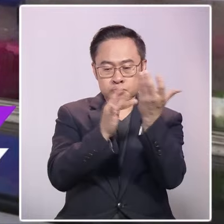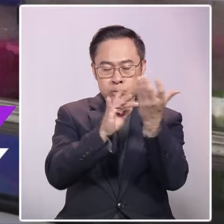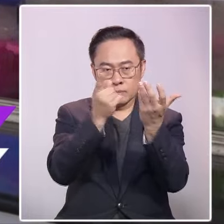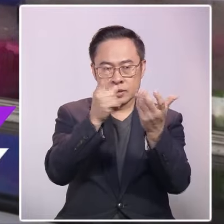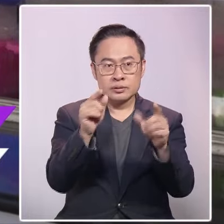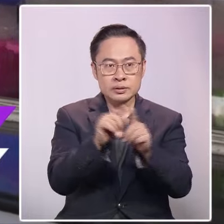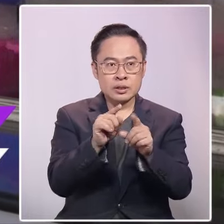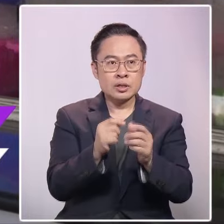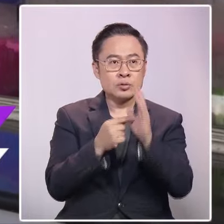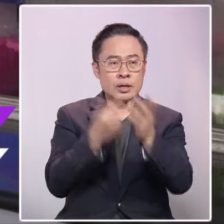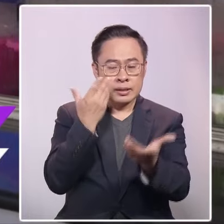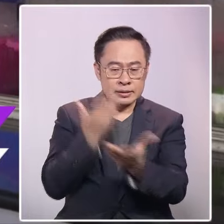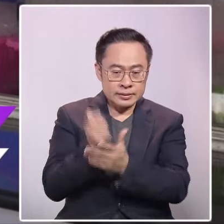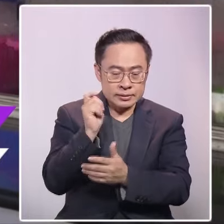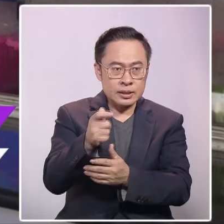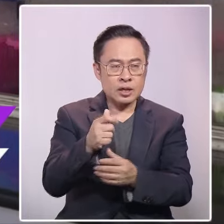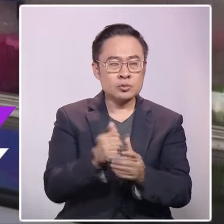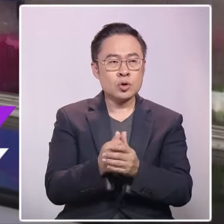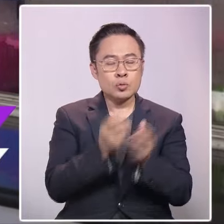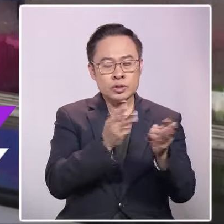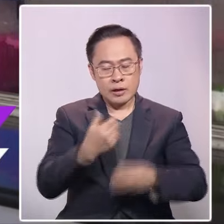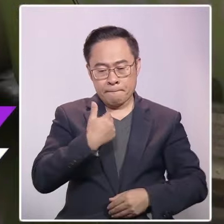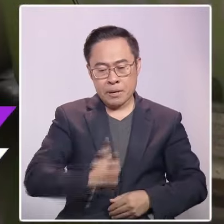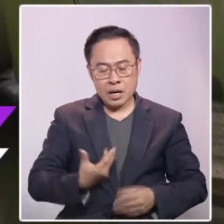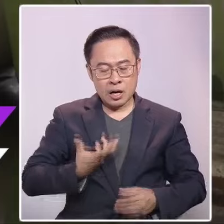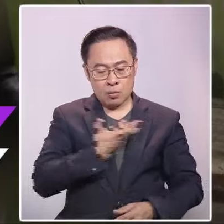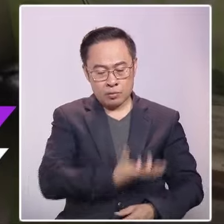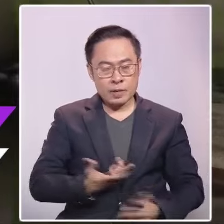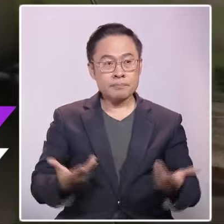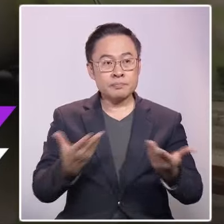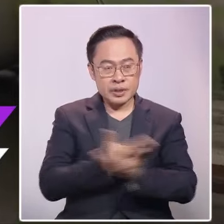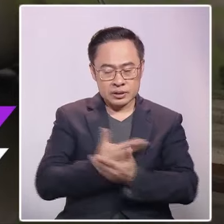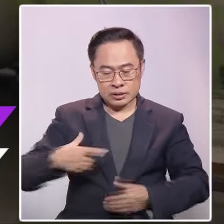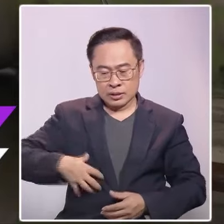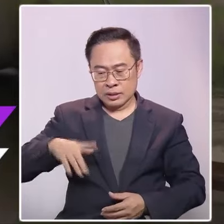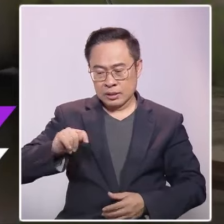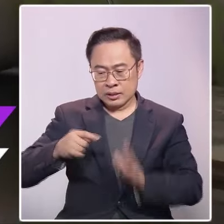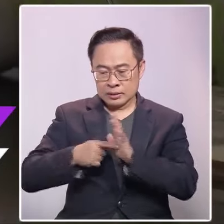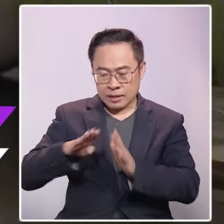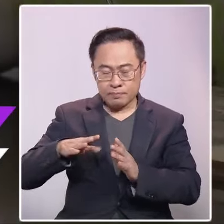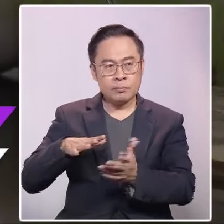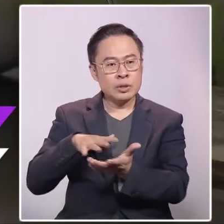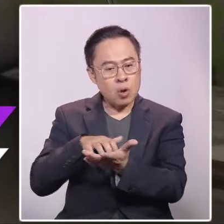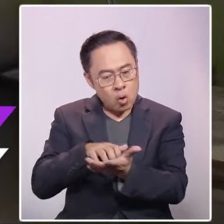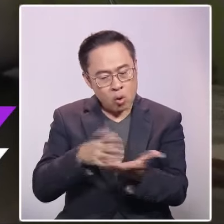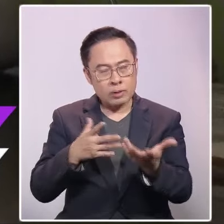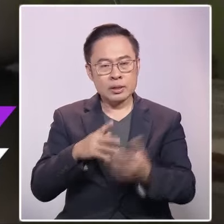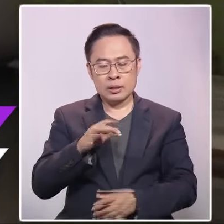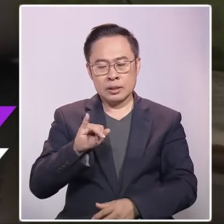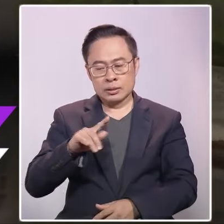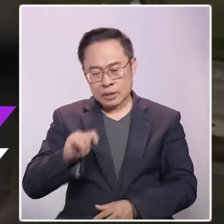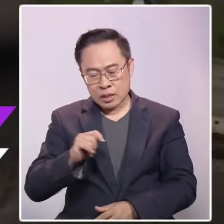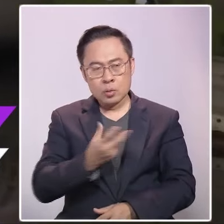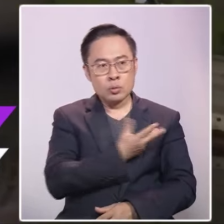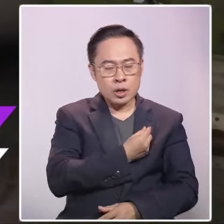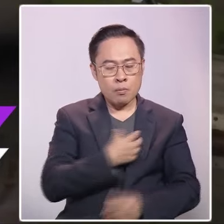ขึ้นเช่นในเรื่องของค่ารักษาพยาบาลโดยการผ่าตัดเปลี่ยนอวัยยวะตับตับอ่อนไตหัวใจปอดและ